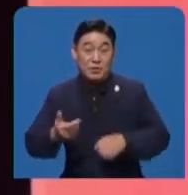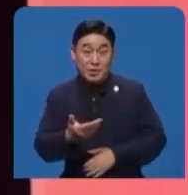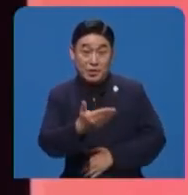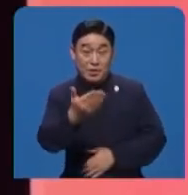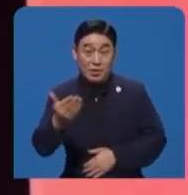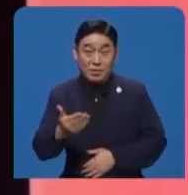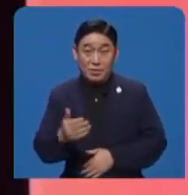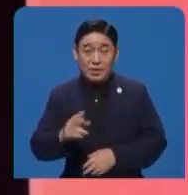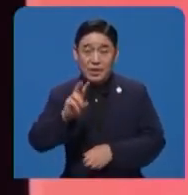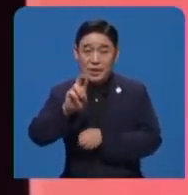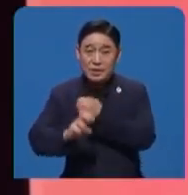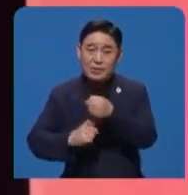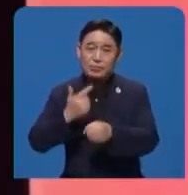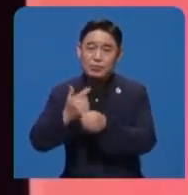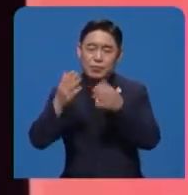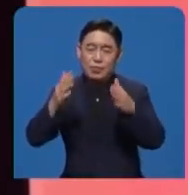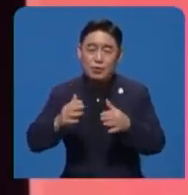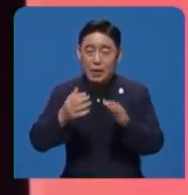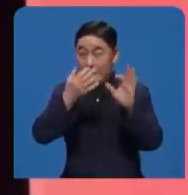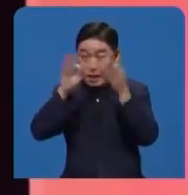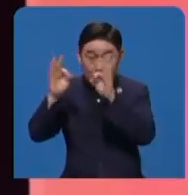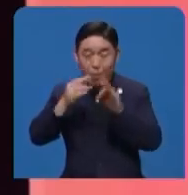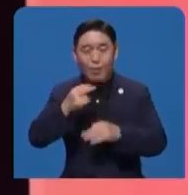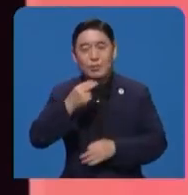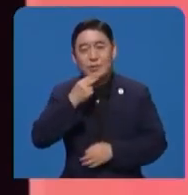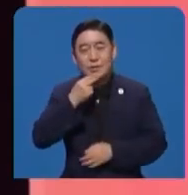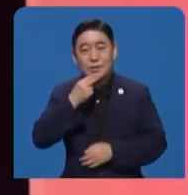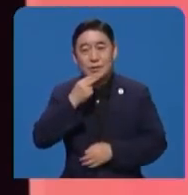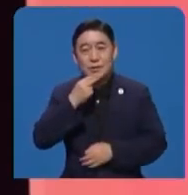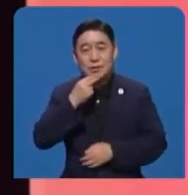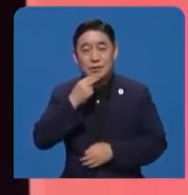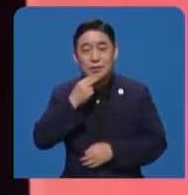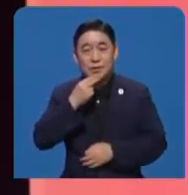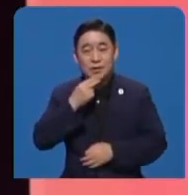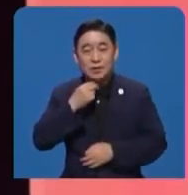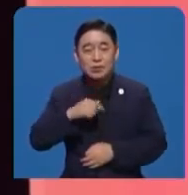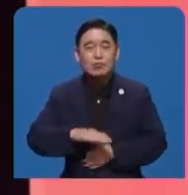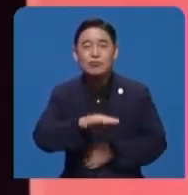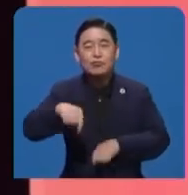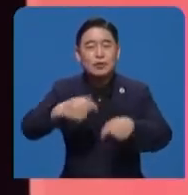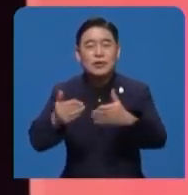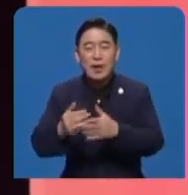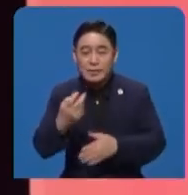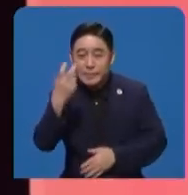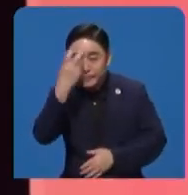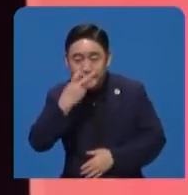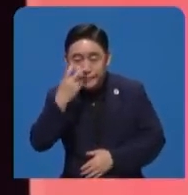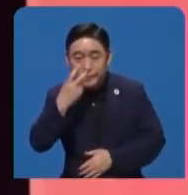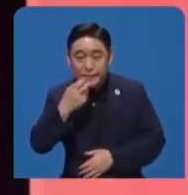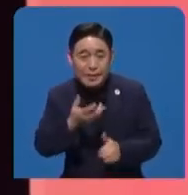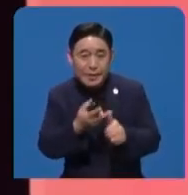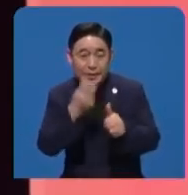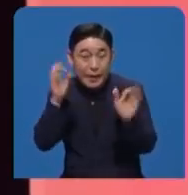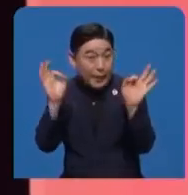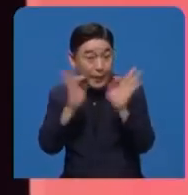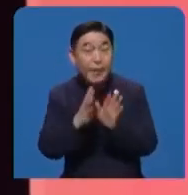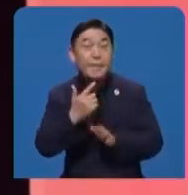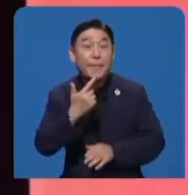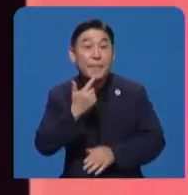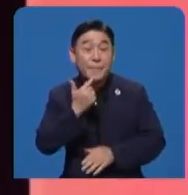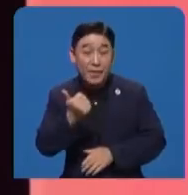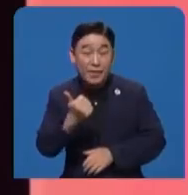여러분, 26년간 한눈팔지 않고 우리 당을 지켜왔습니다. 탄핵으로 소멸될 뻔한